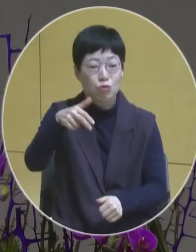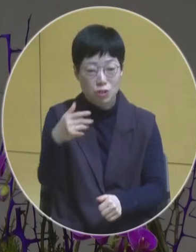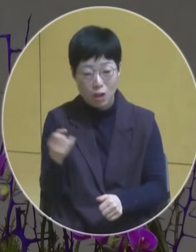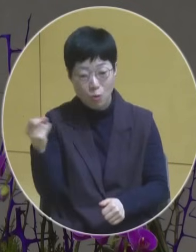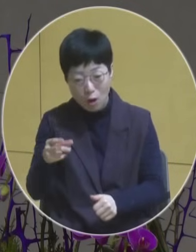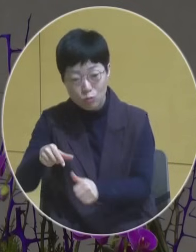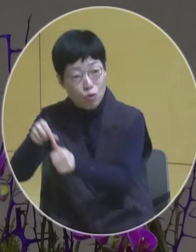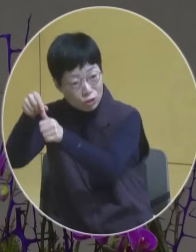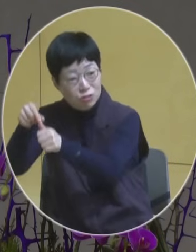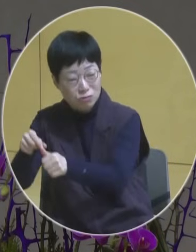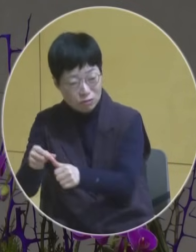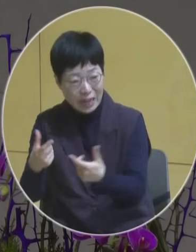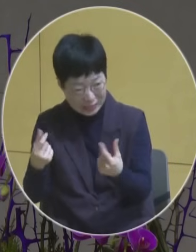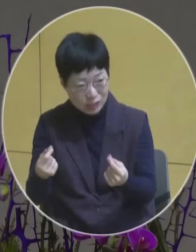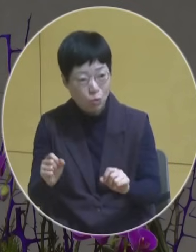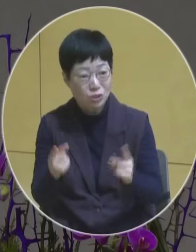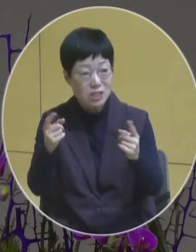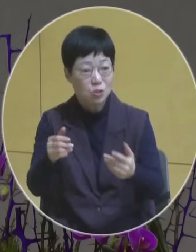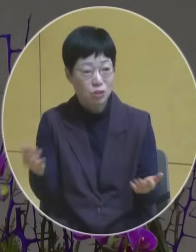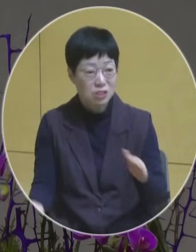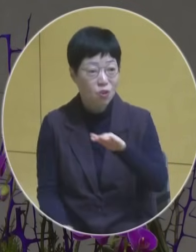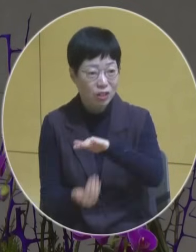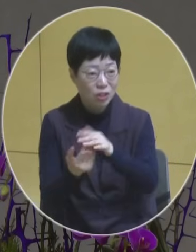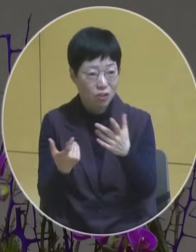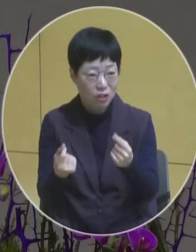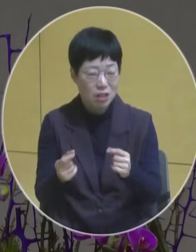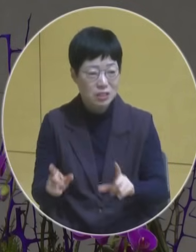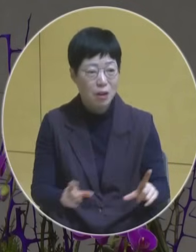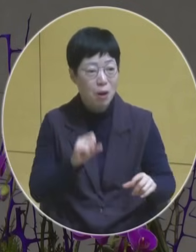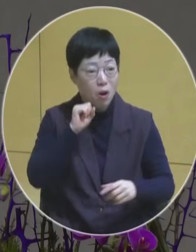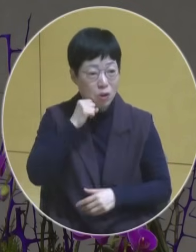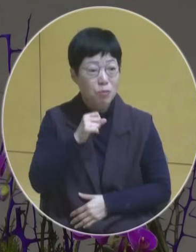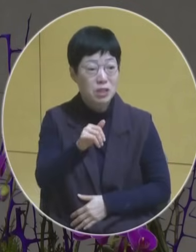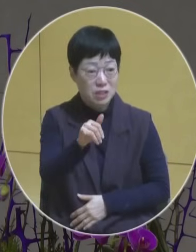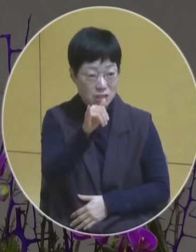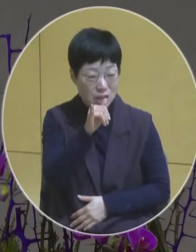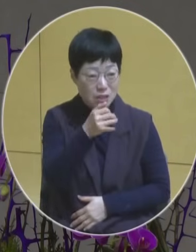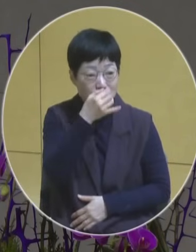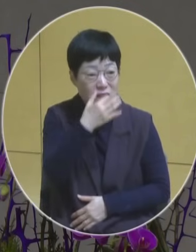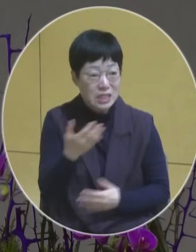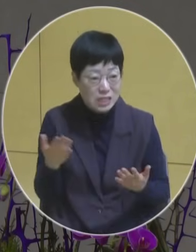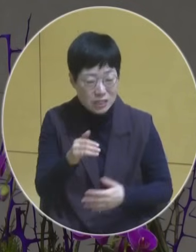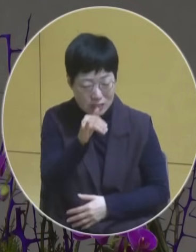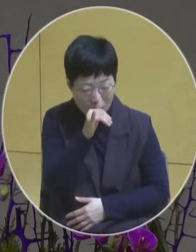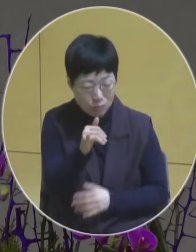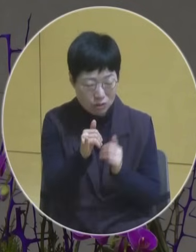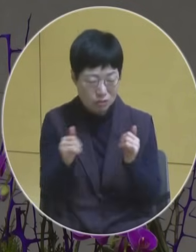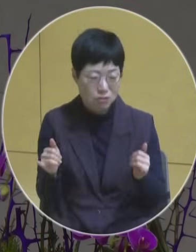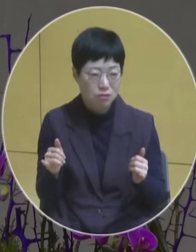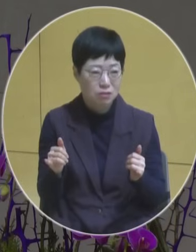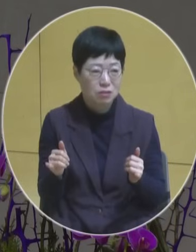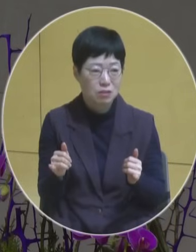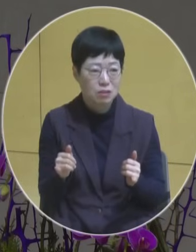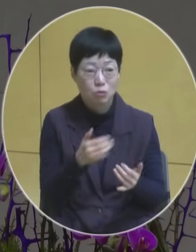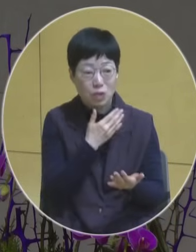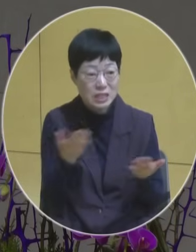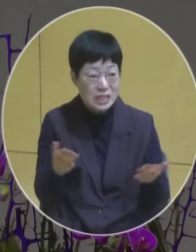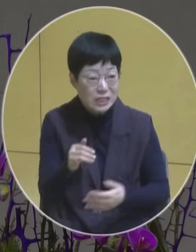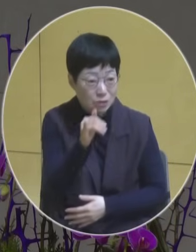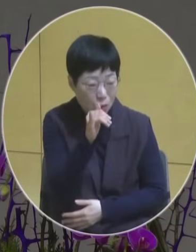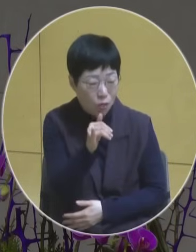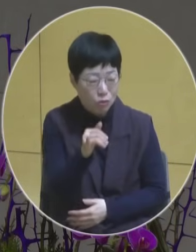것을 보게 됩니다. 저는 개인적으로 삶에 어려움이 있거나 또 힘든 일이 있거나 또 귀한 일